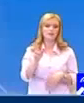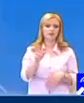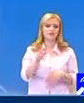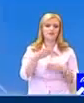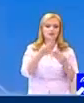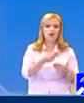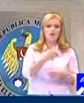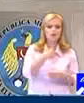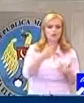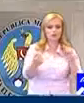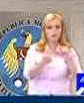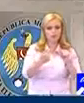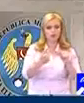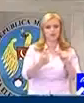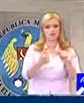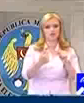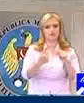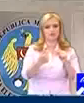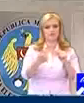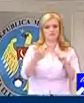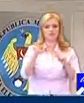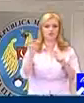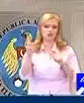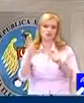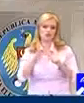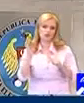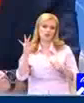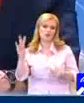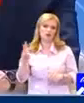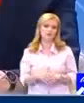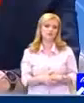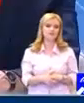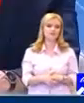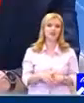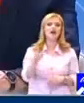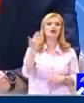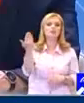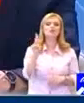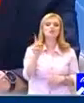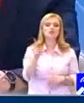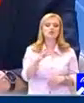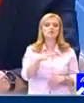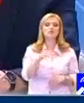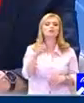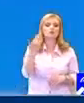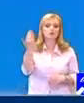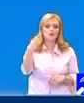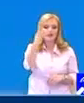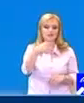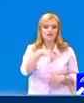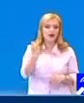vot împotriva contracandidatului. Dumneavoastră, de ce n-ați dorit să candidați la șefia